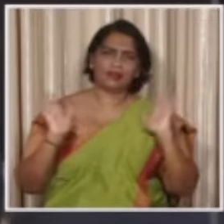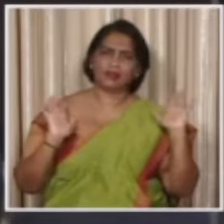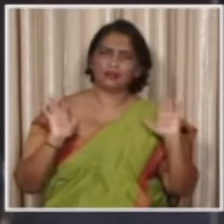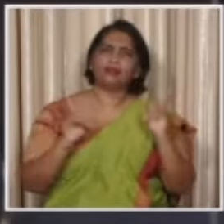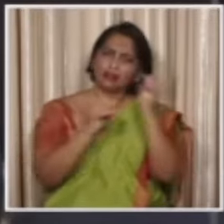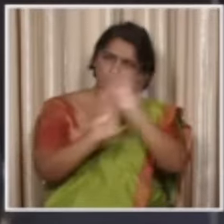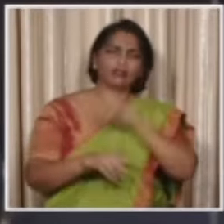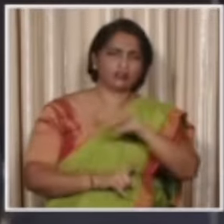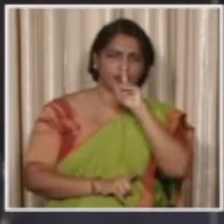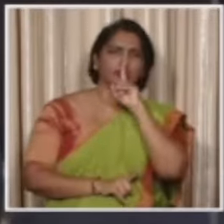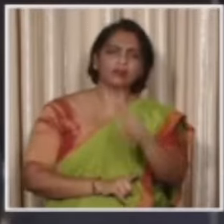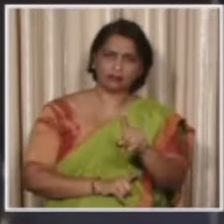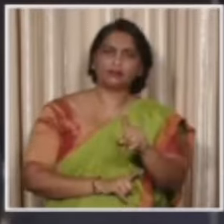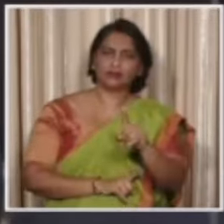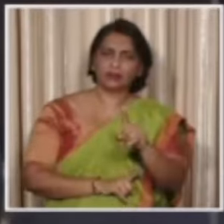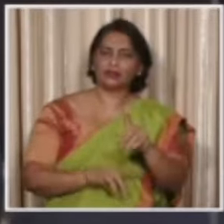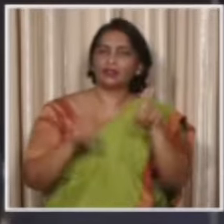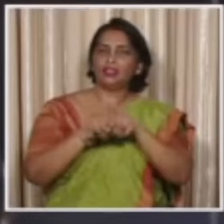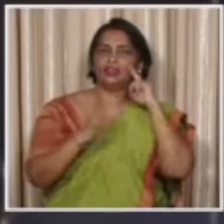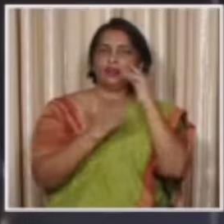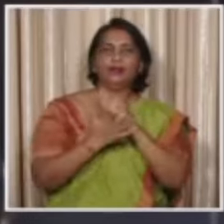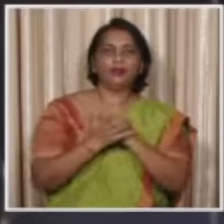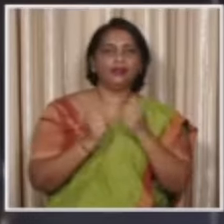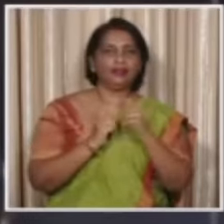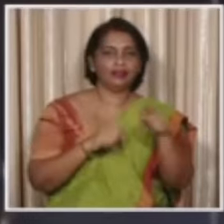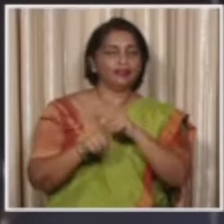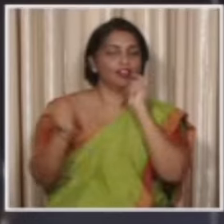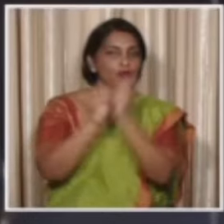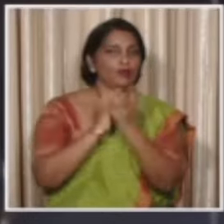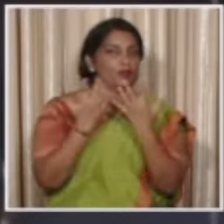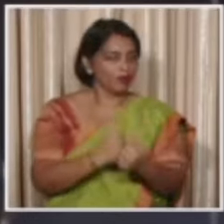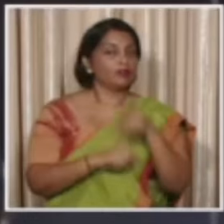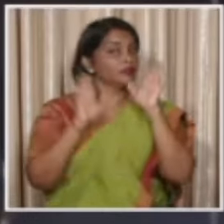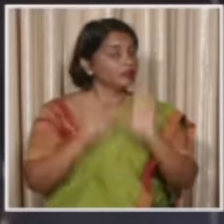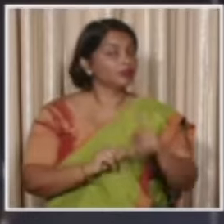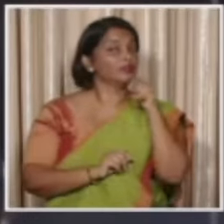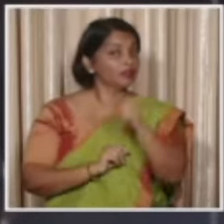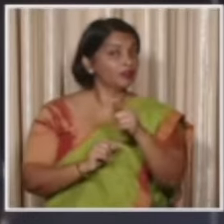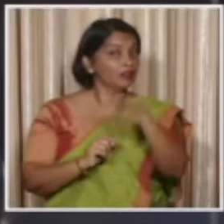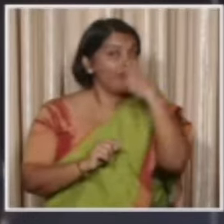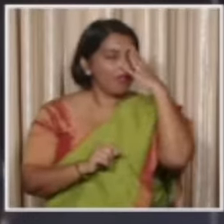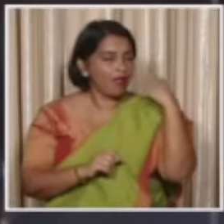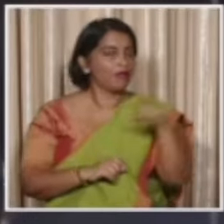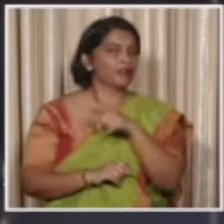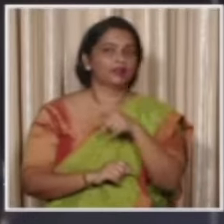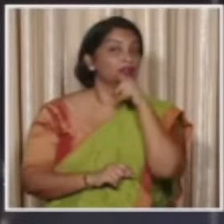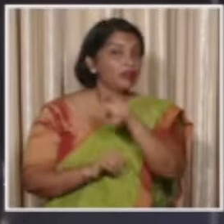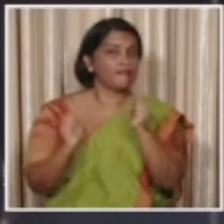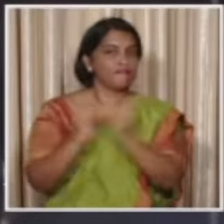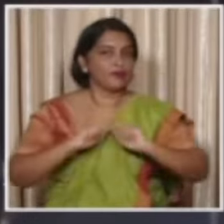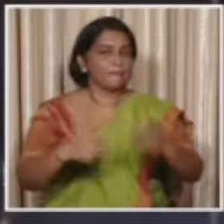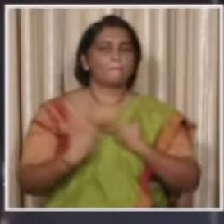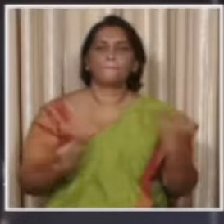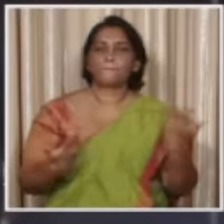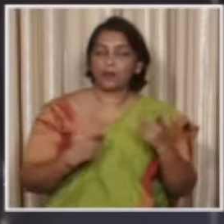කෙලිම කියනවා. හරි, ඒ නිසා ඒ රිෆෝම් එක අවශ්‍යයි. හැබැයි ඔහුට අමතක වෙච්ච දේ, ඔහුට කරගන්න බැරි